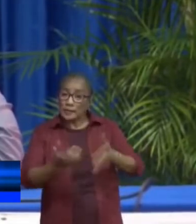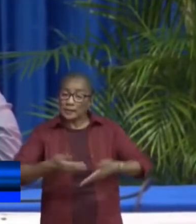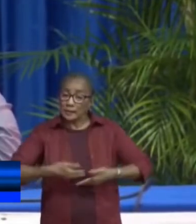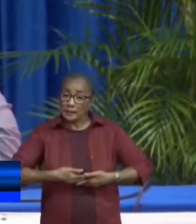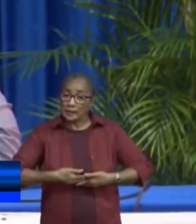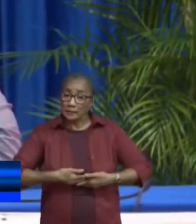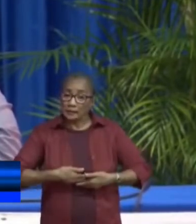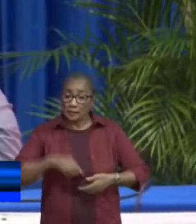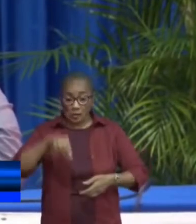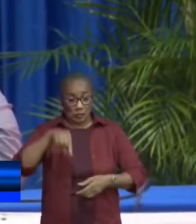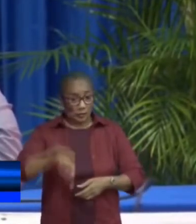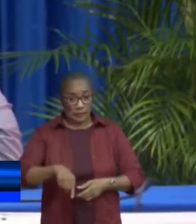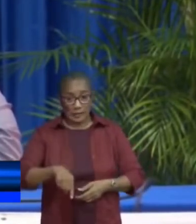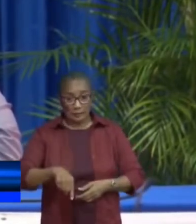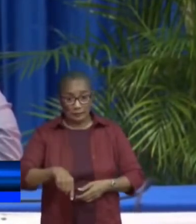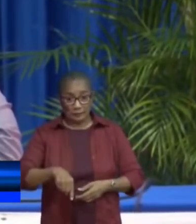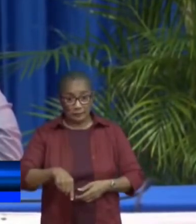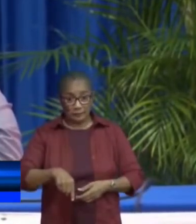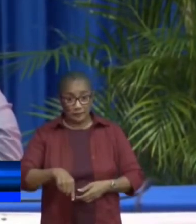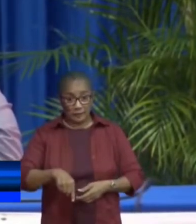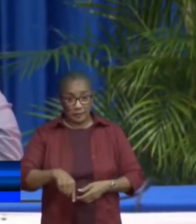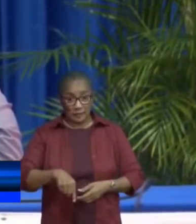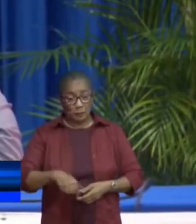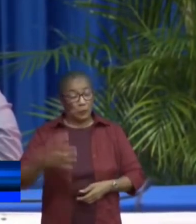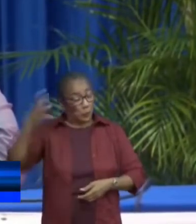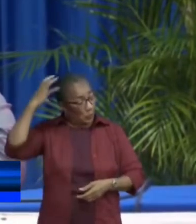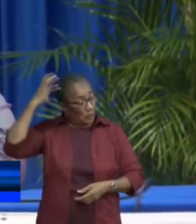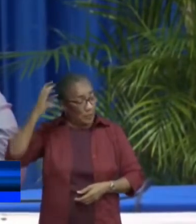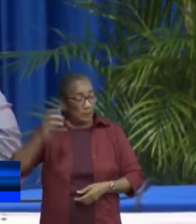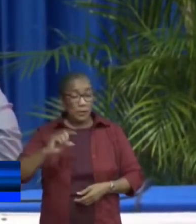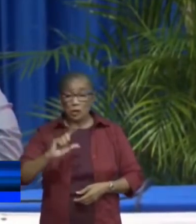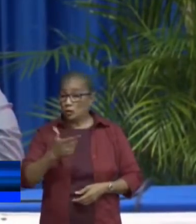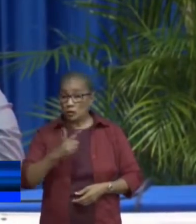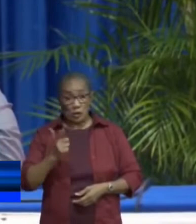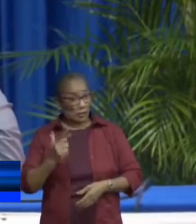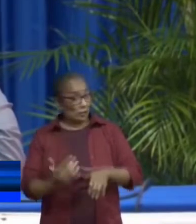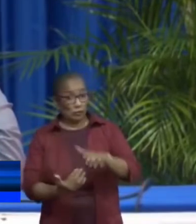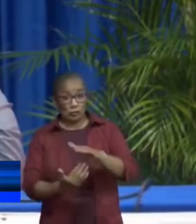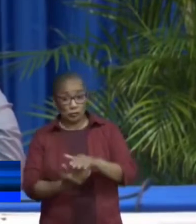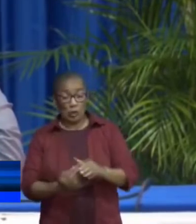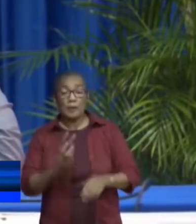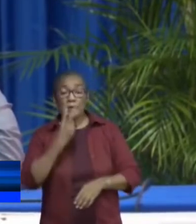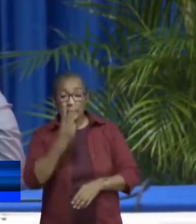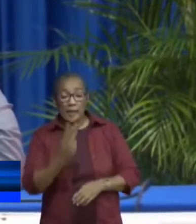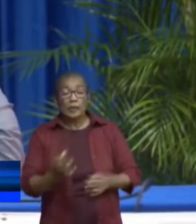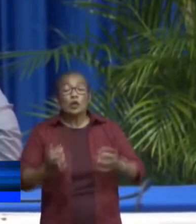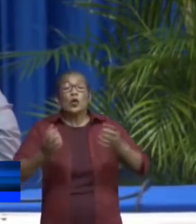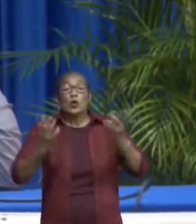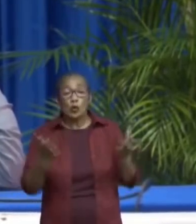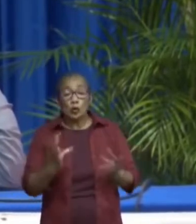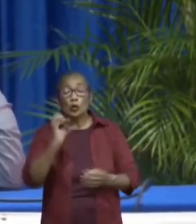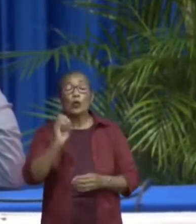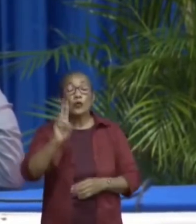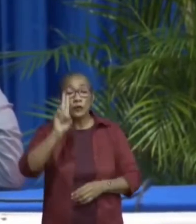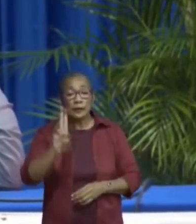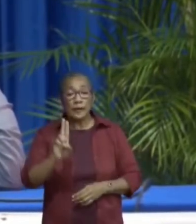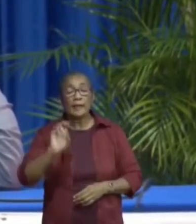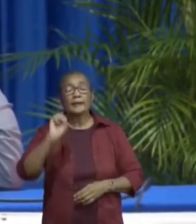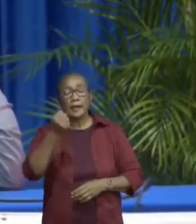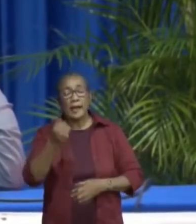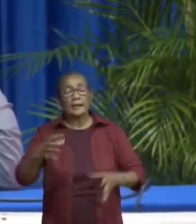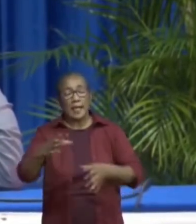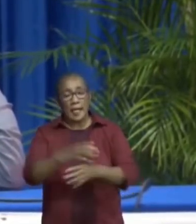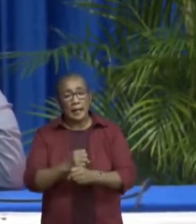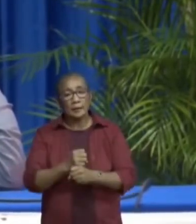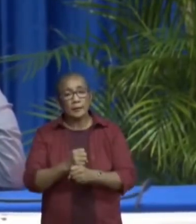case absoluut nog niet afgelopen. We gaan wel verder om te kijken hoe de overheid inderdaad een handreiking kan